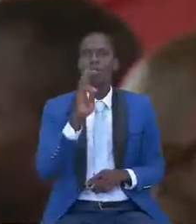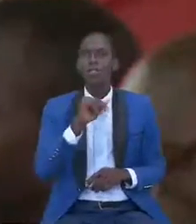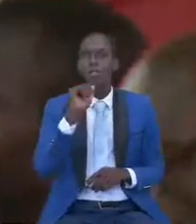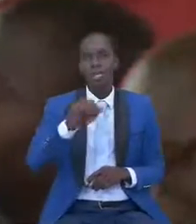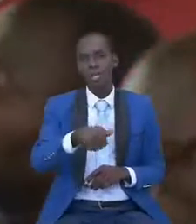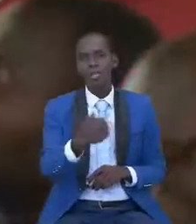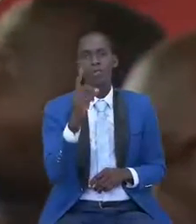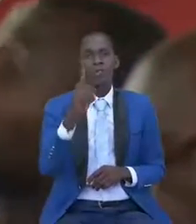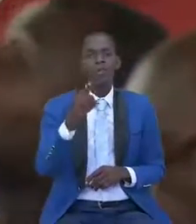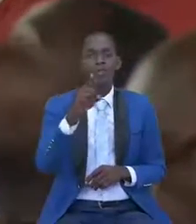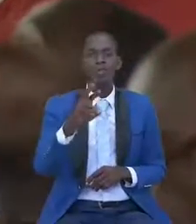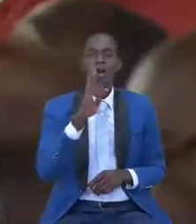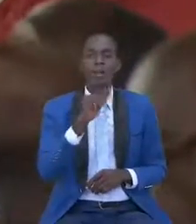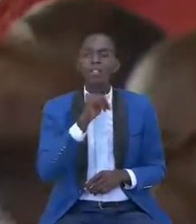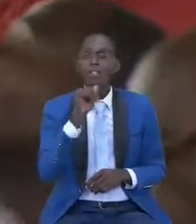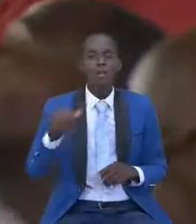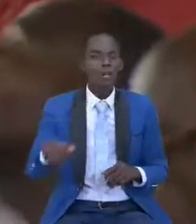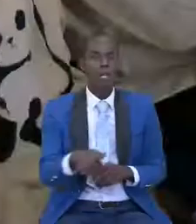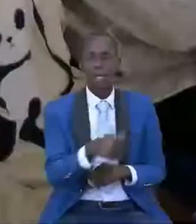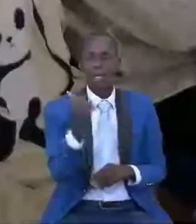J'ai dit, toi, tu n'es pas n'importe qui.